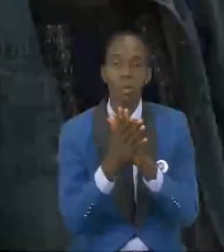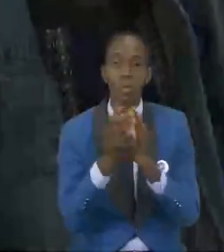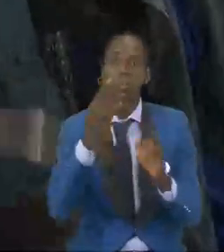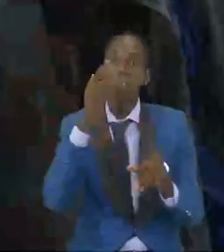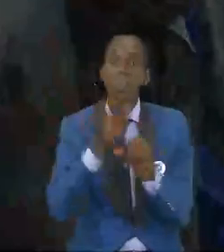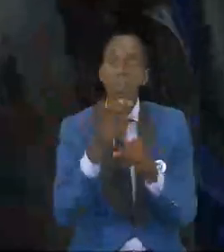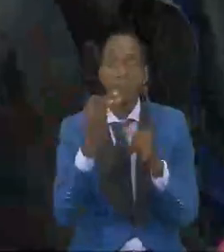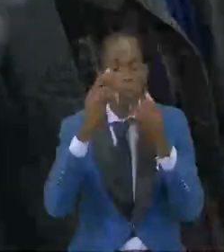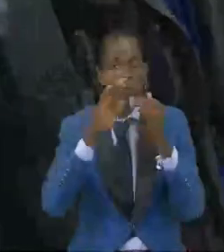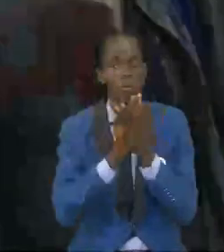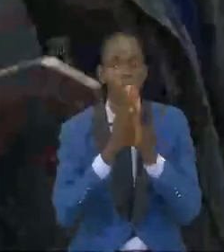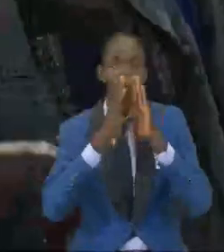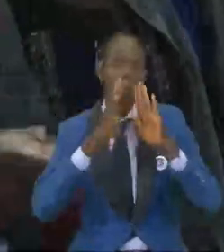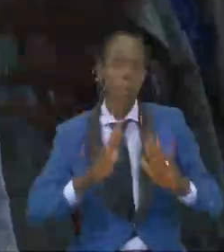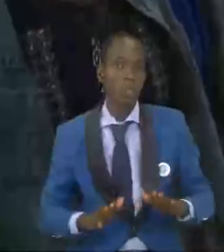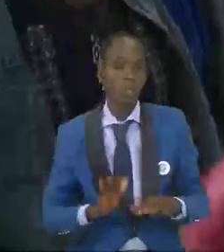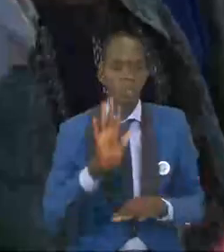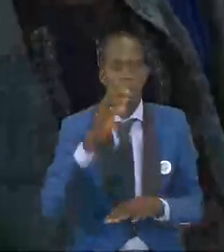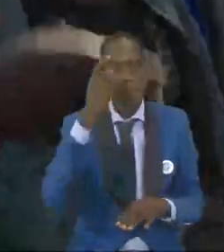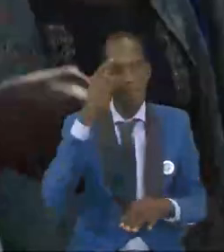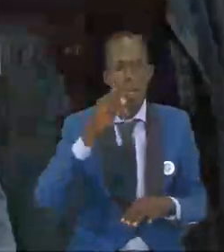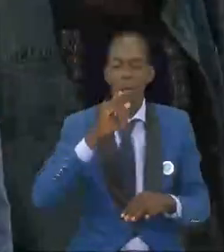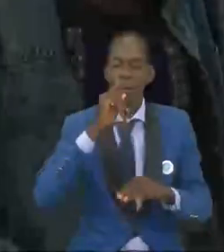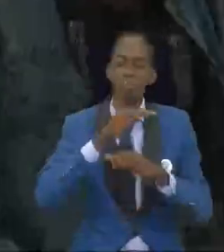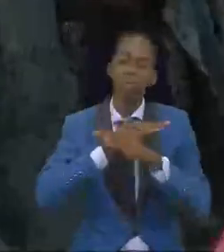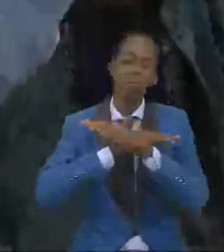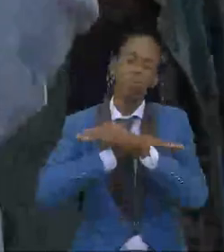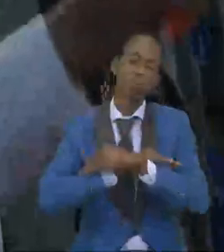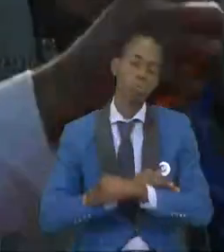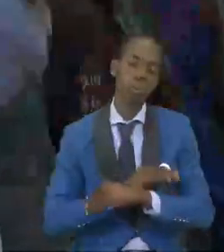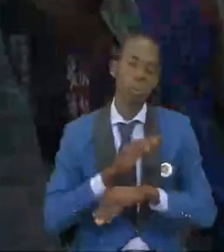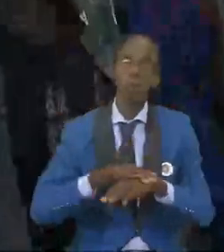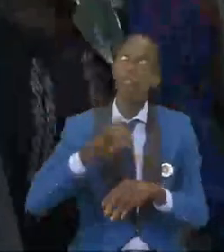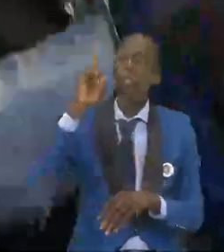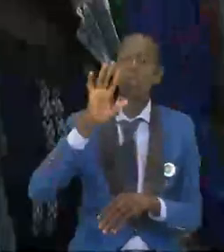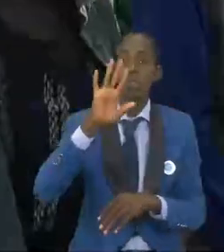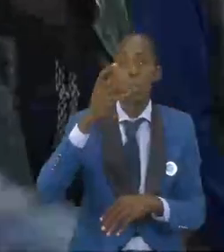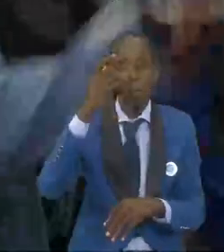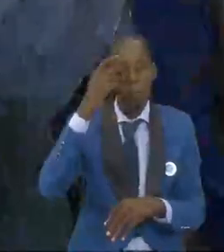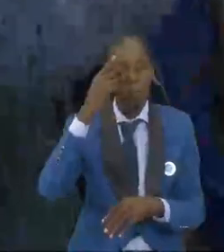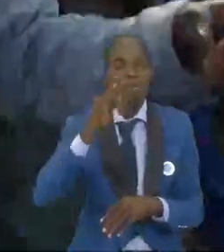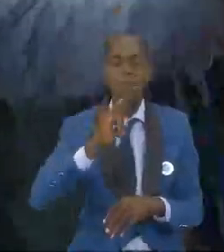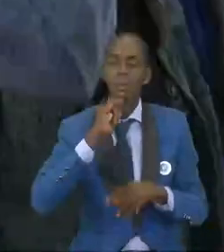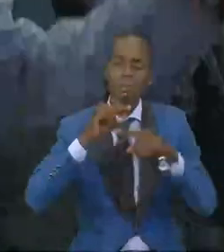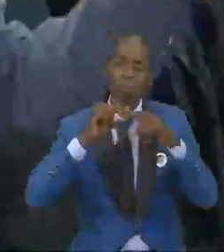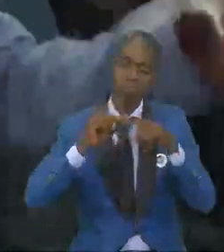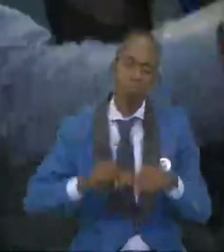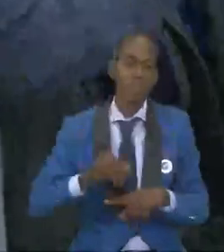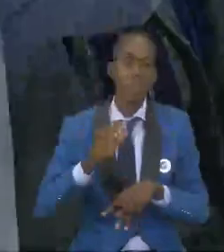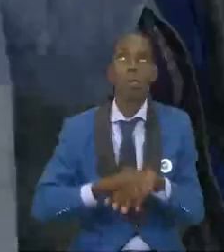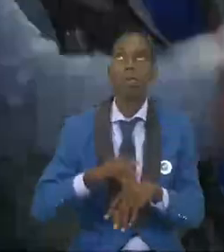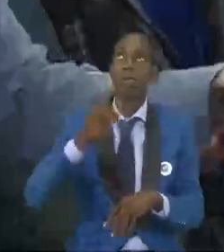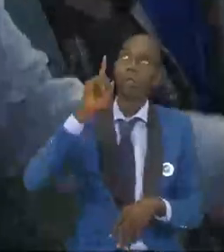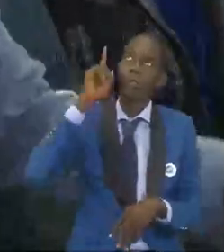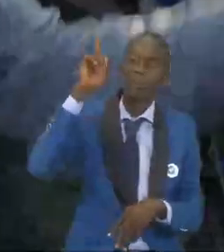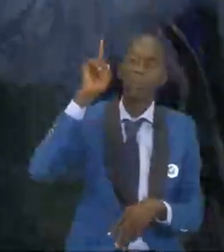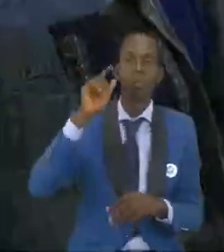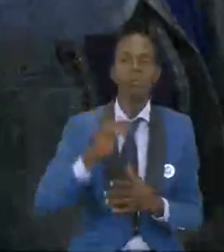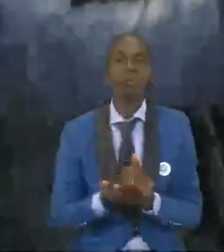de père l'alliance de père ta pensée fixée sur lui